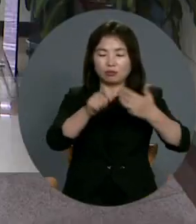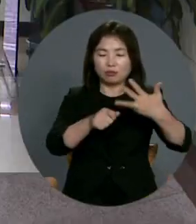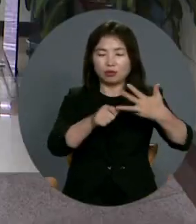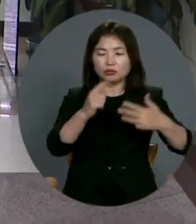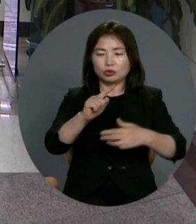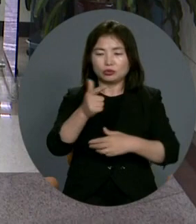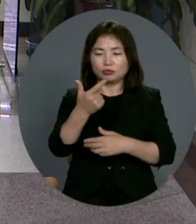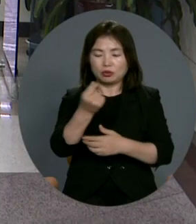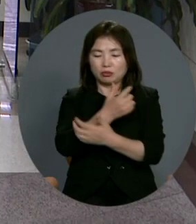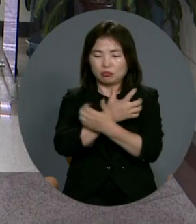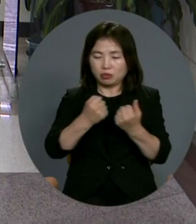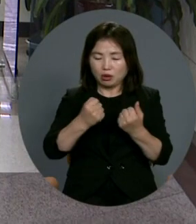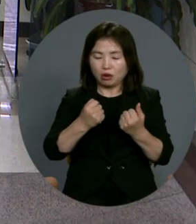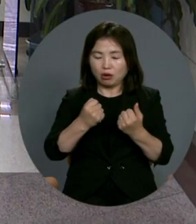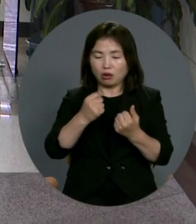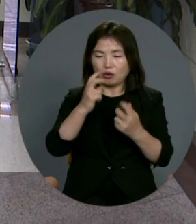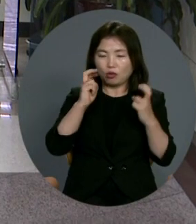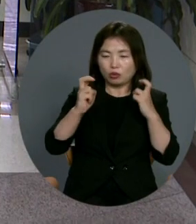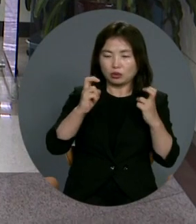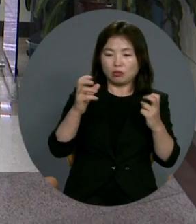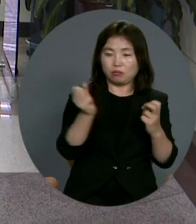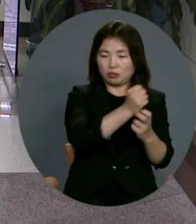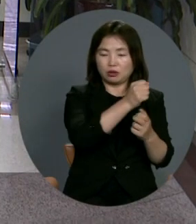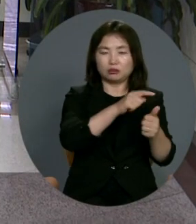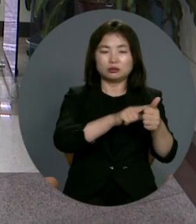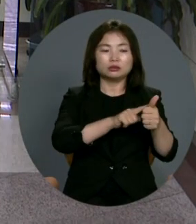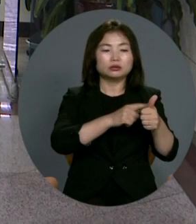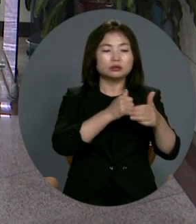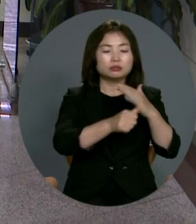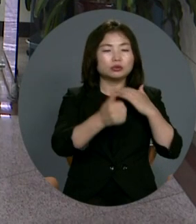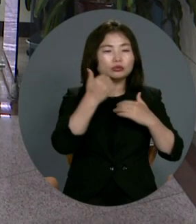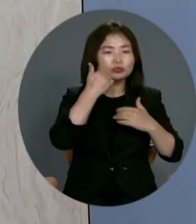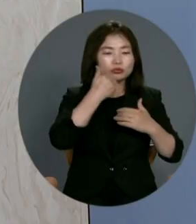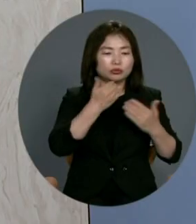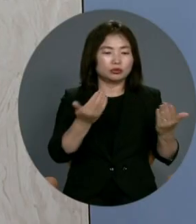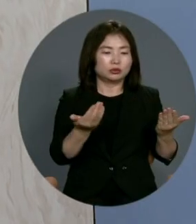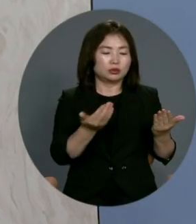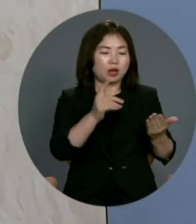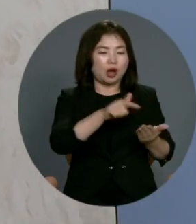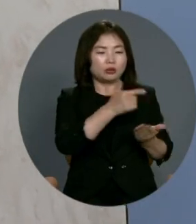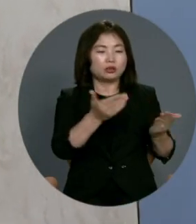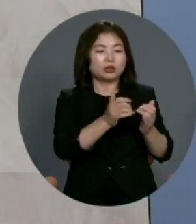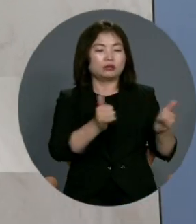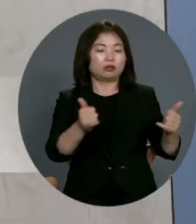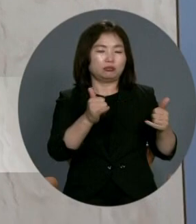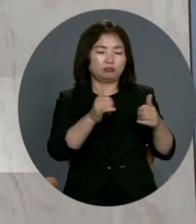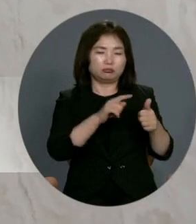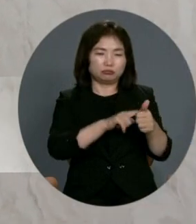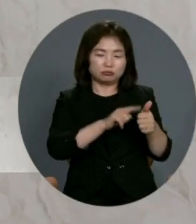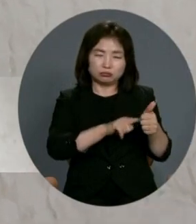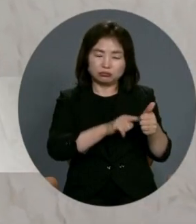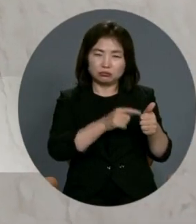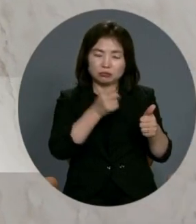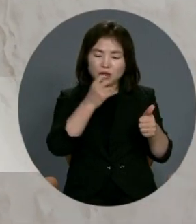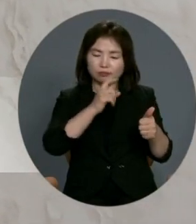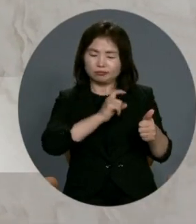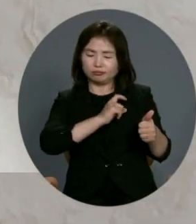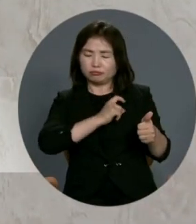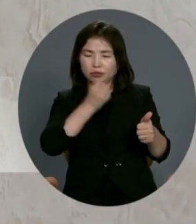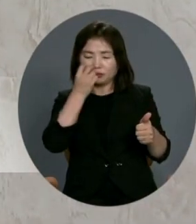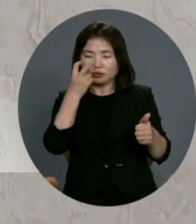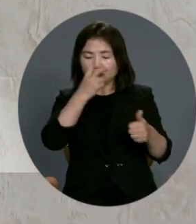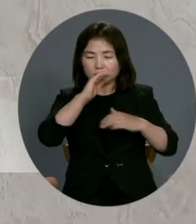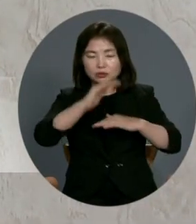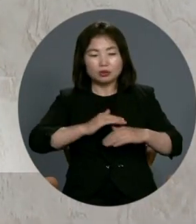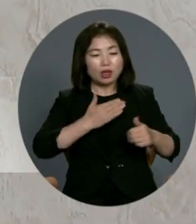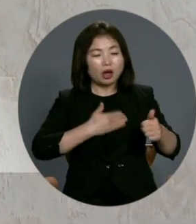상당을 수의계약으로 따낸 1인 회사. 대표는 건설 현장 일용직 노동자였습니다. 감사원에는 계약